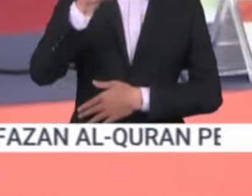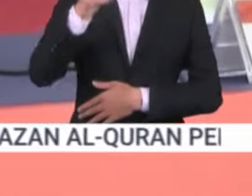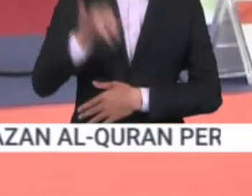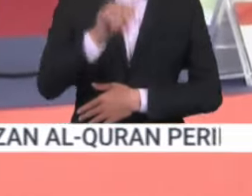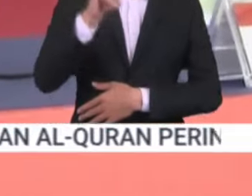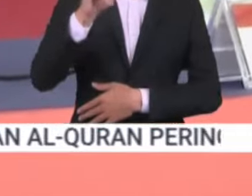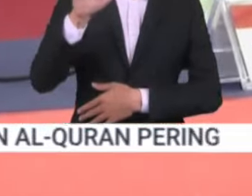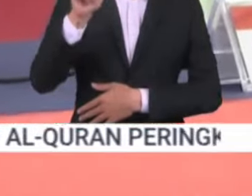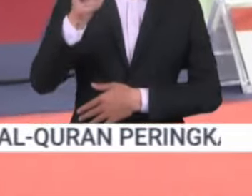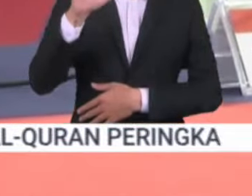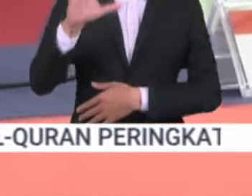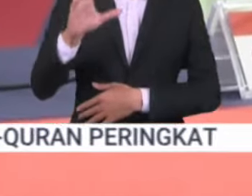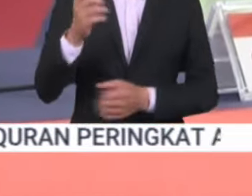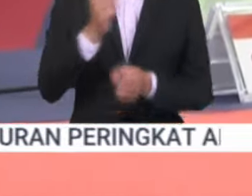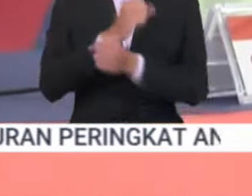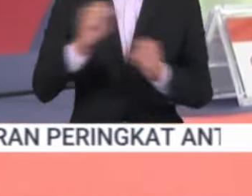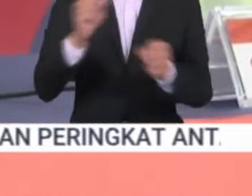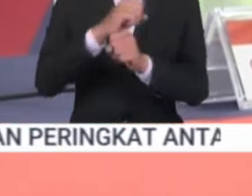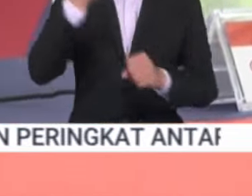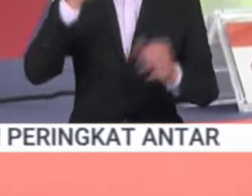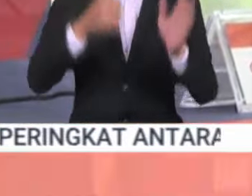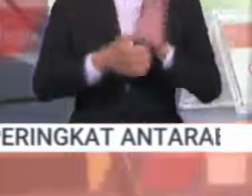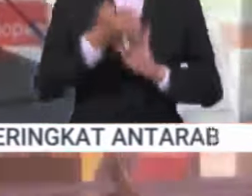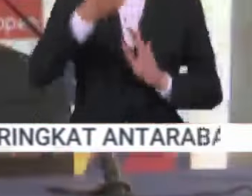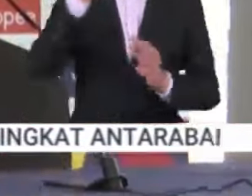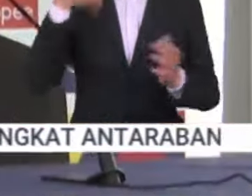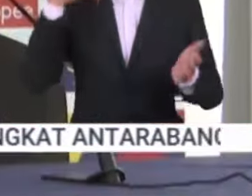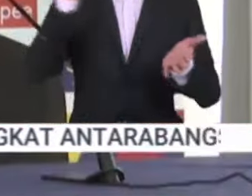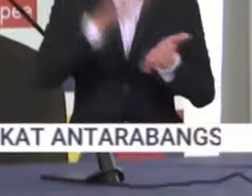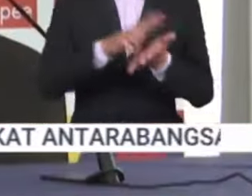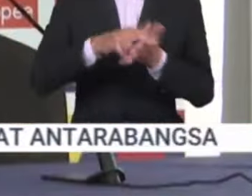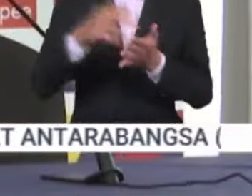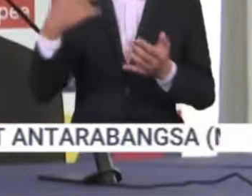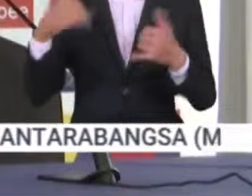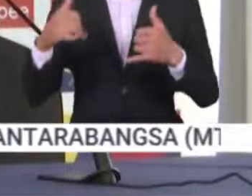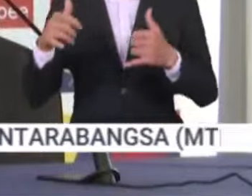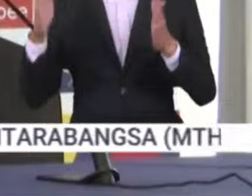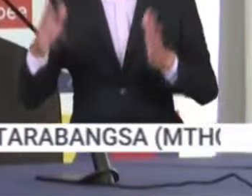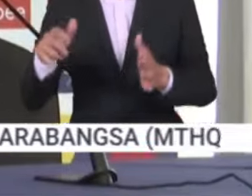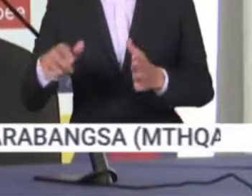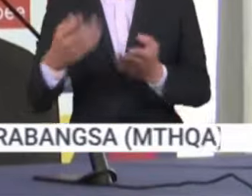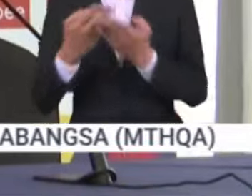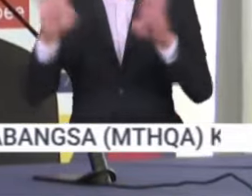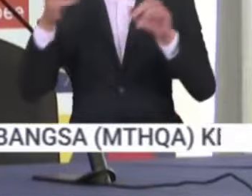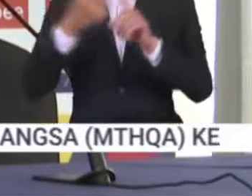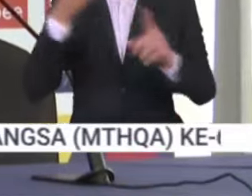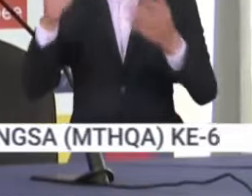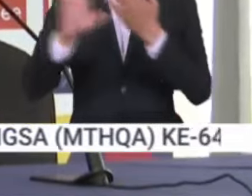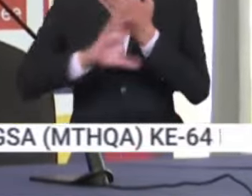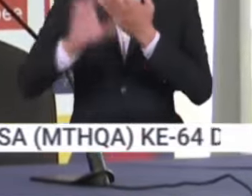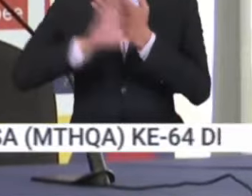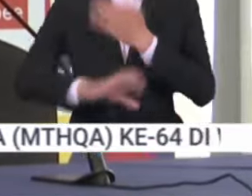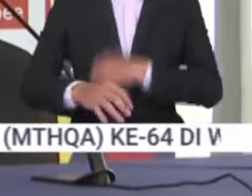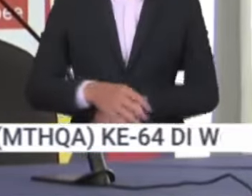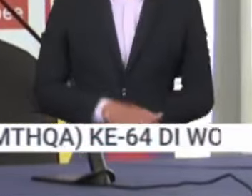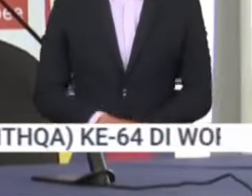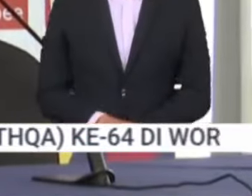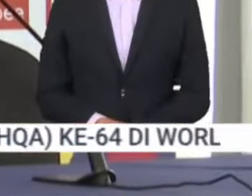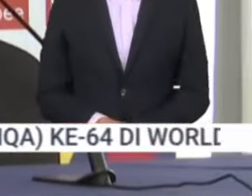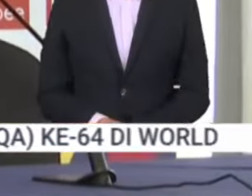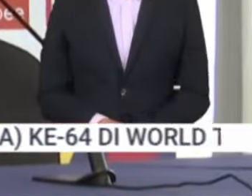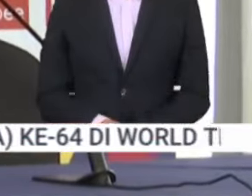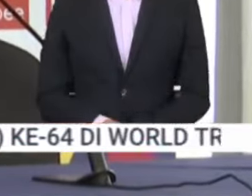bersedia menurunkan kesebelasan terbaiknya selepas beberapa tonggak utama disahkan bebas daripada kecederaan.